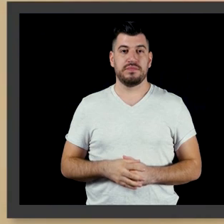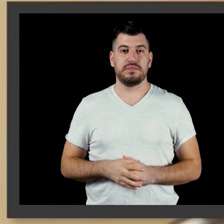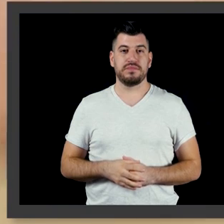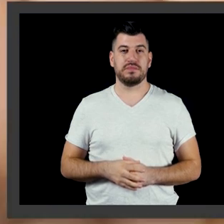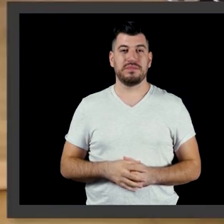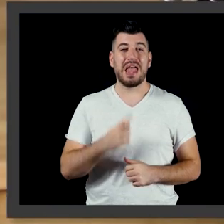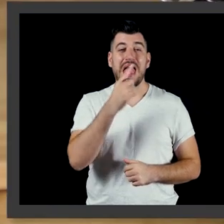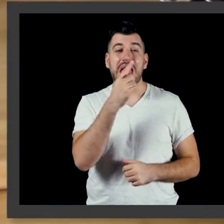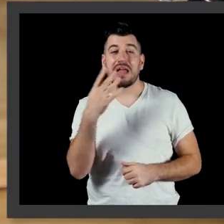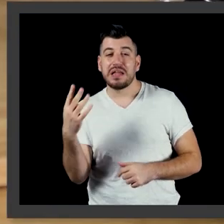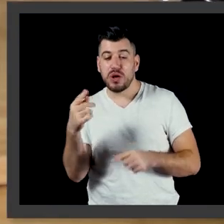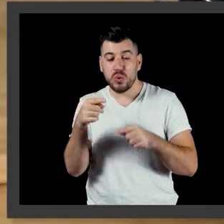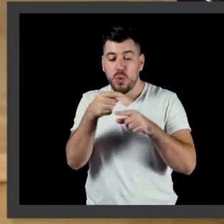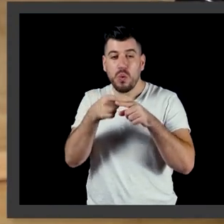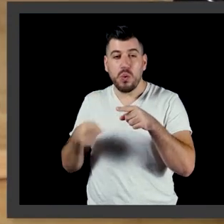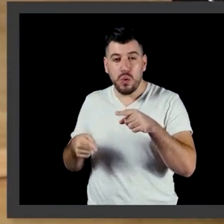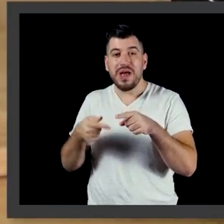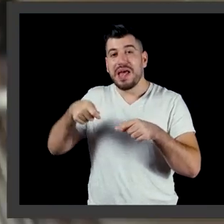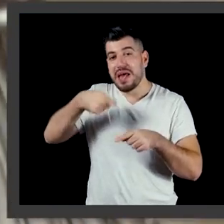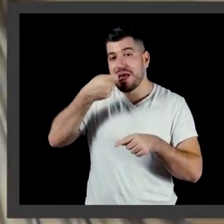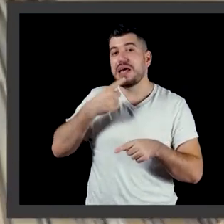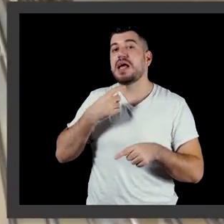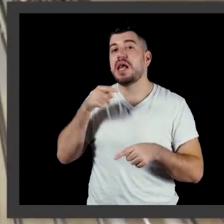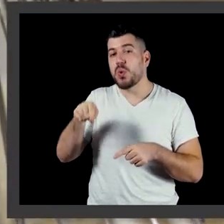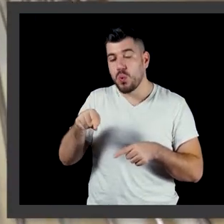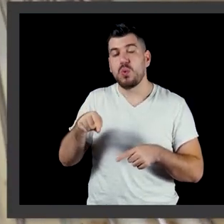1/4 κουταλάκι του γλυκού μοσχοκάριδο